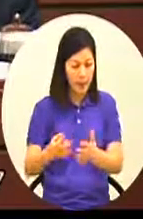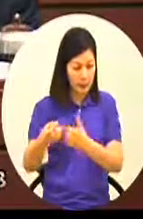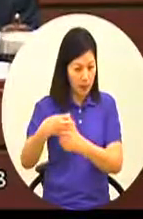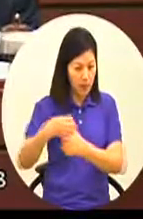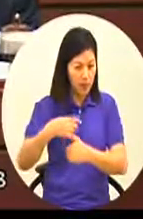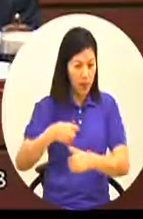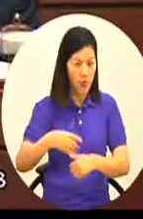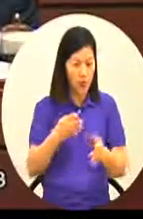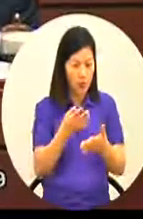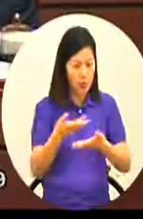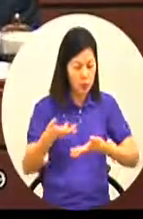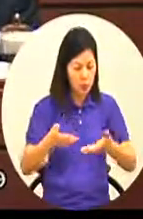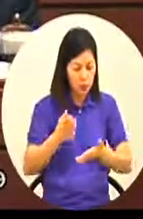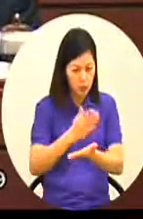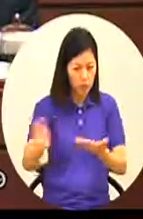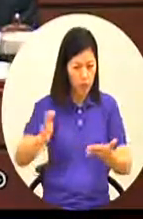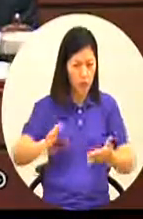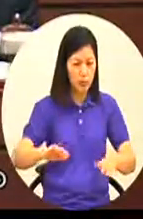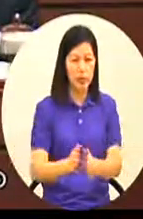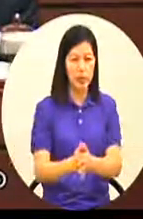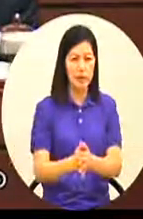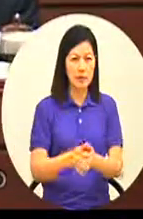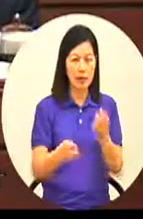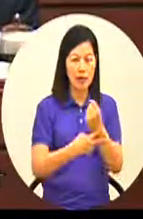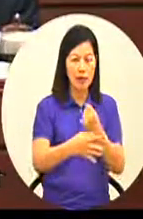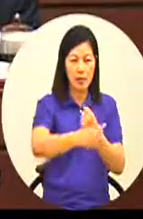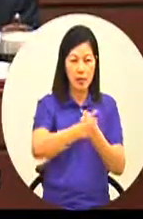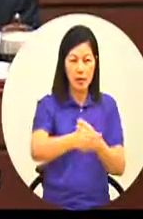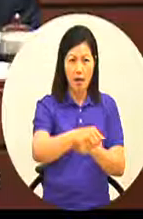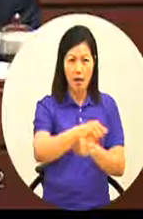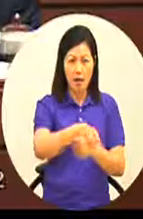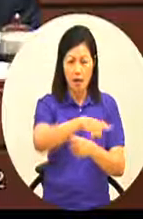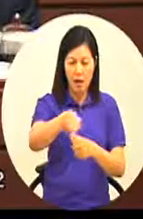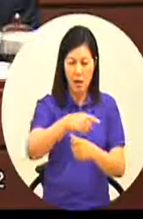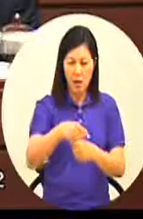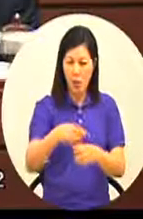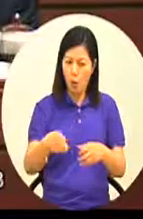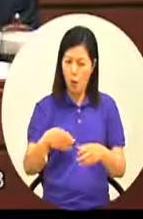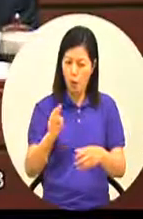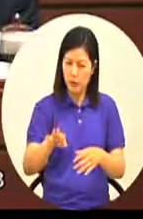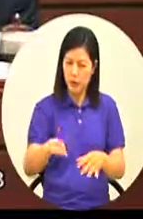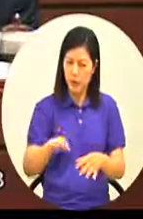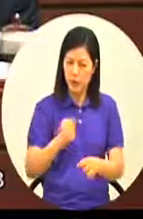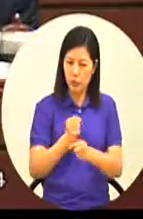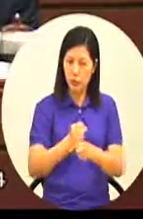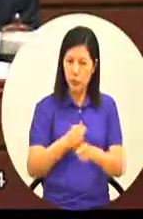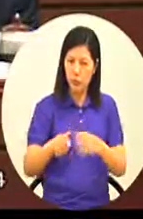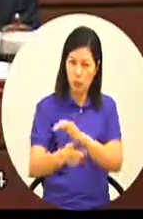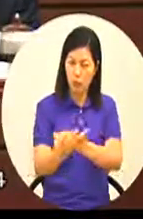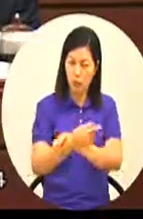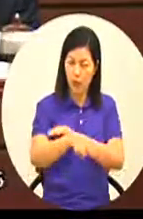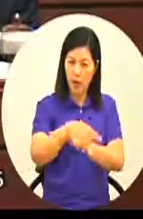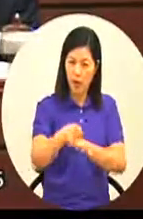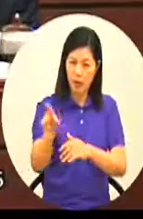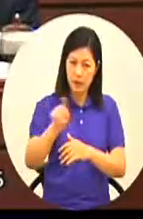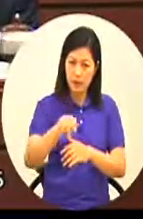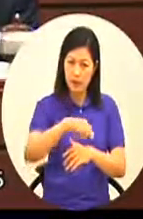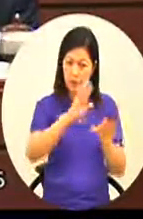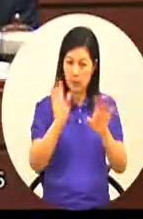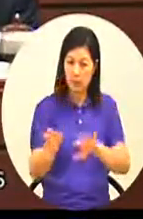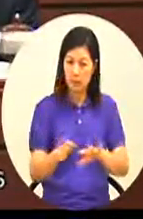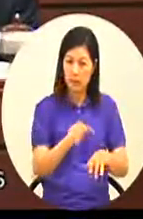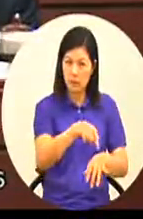解决掉。所以，变成讲很多的里长，他们现在也觉得讲，安尼效率较好。他其实也不一定透过这种方式，所以其实